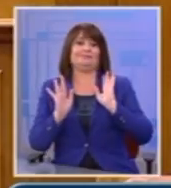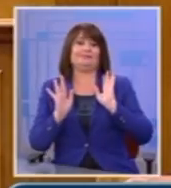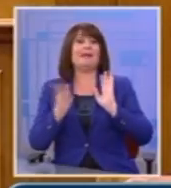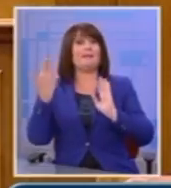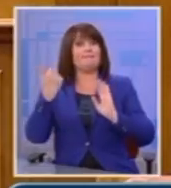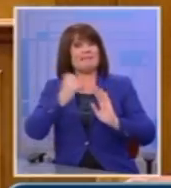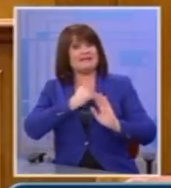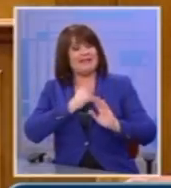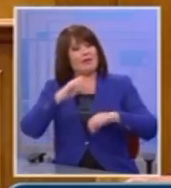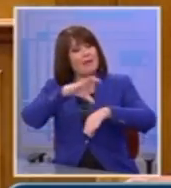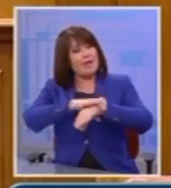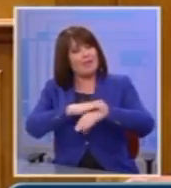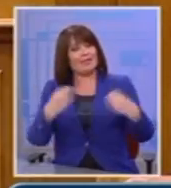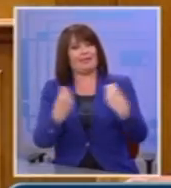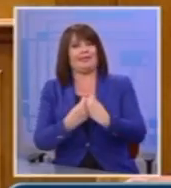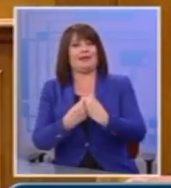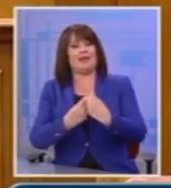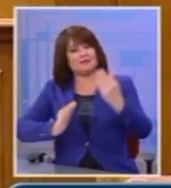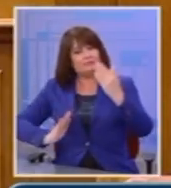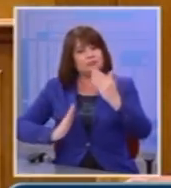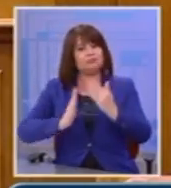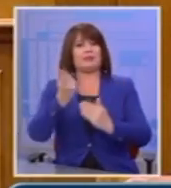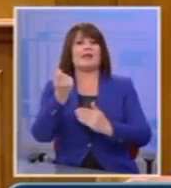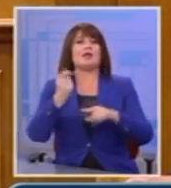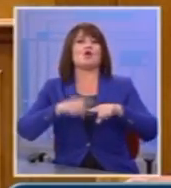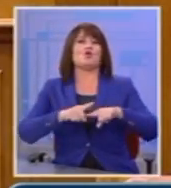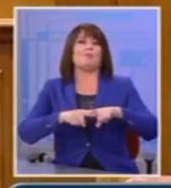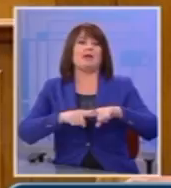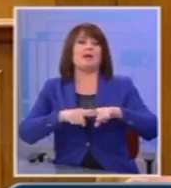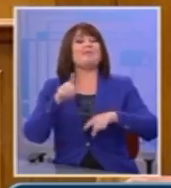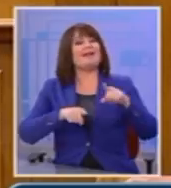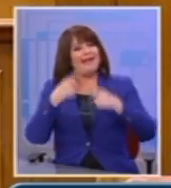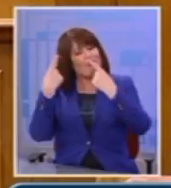κατάλληλο για την ανάκαμψη της ελληνικής οικονομίας.